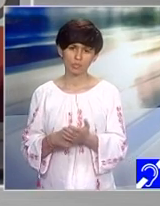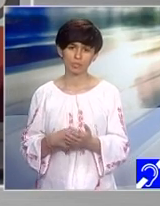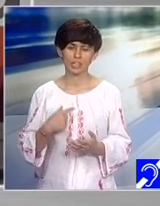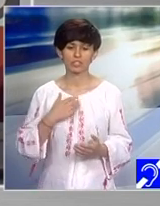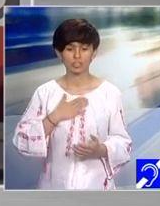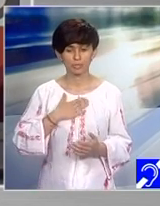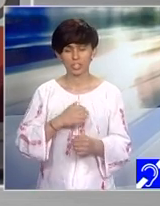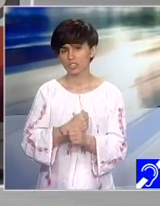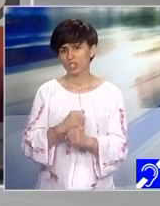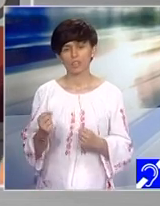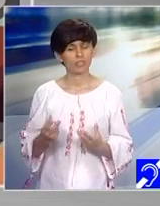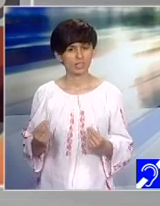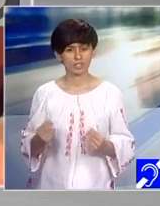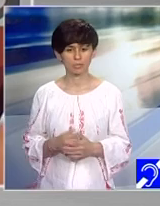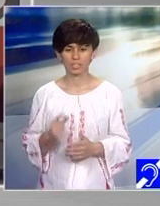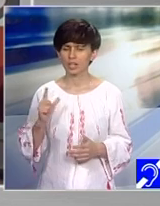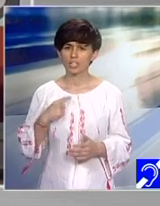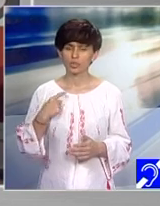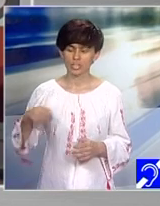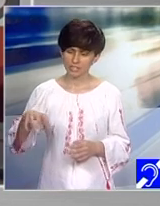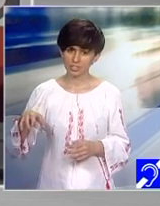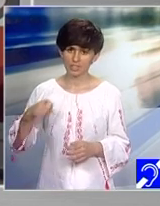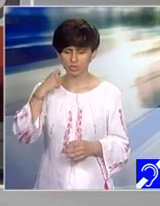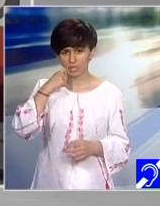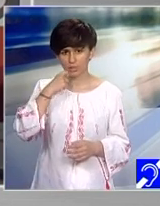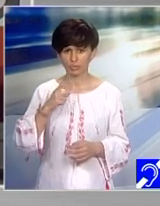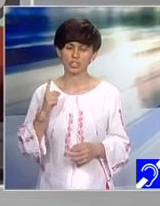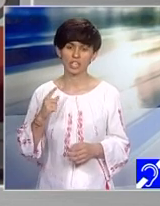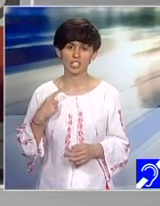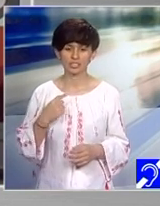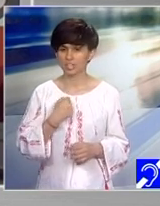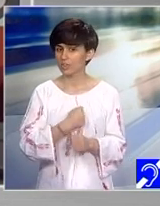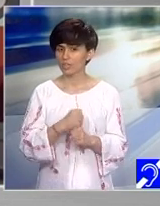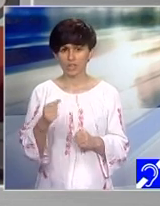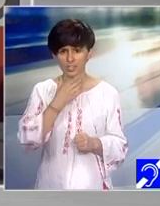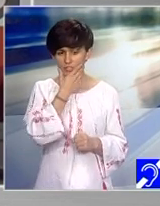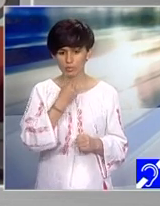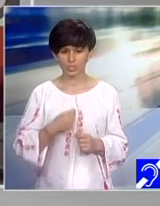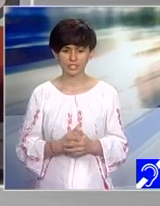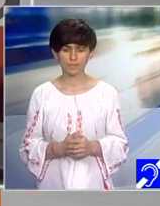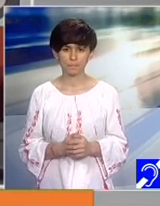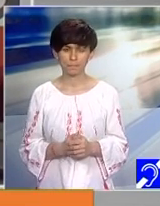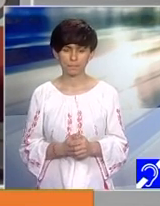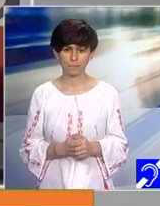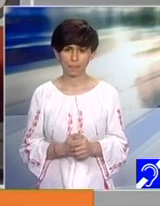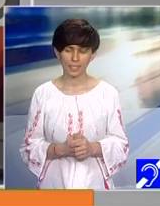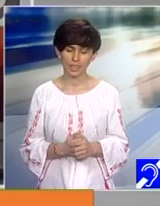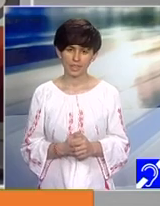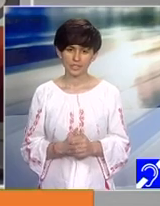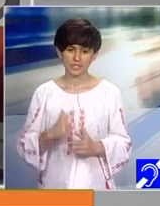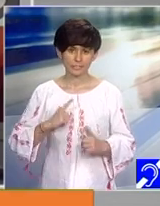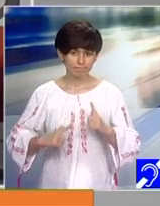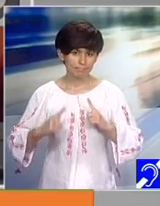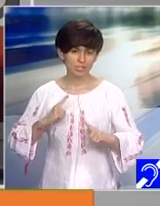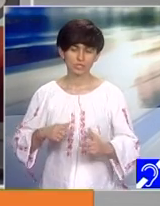ne aparține nouă cu zonei Clujului, dar e o cămașă super frumoasă. De unde această pasiune pentru costumul popular?